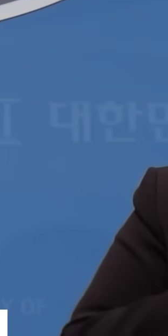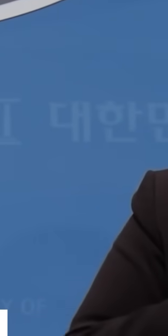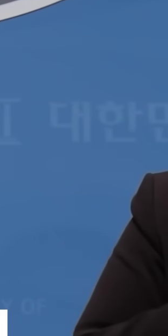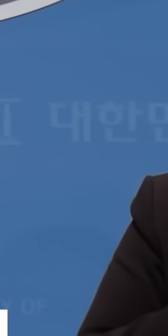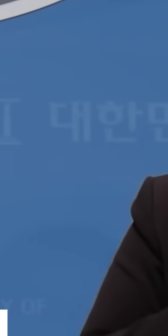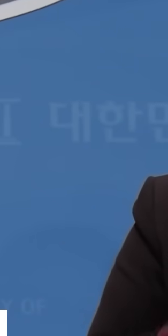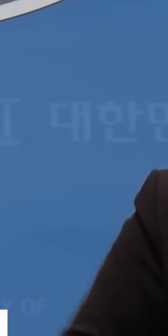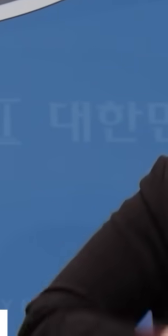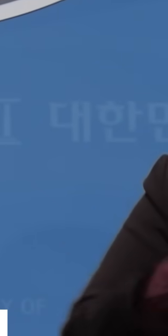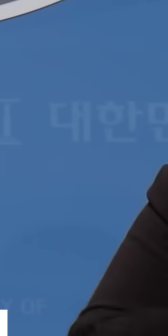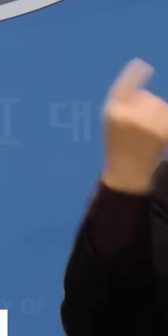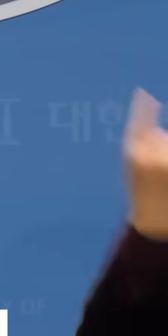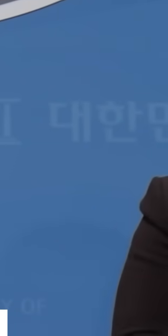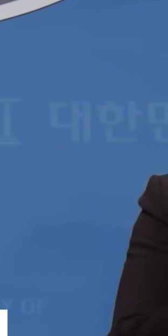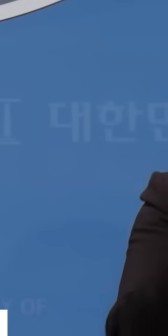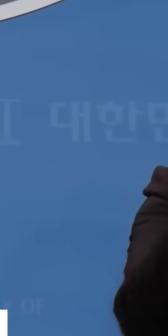섰습니다.